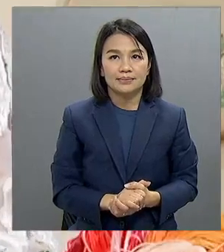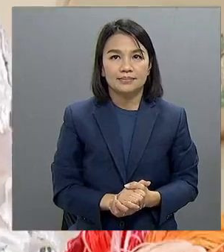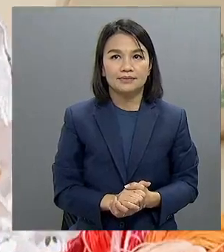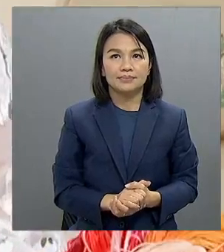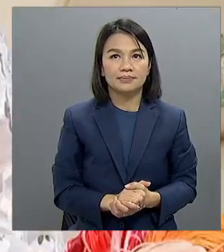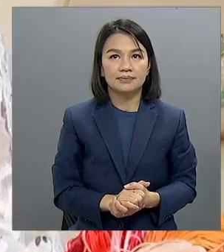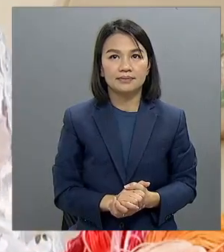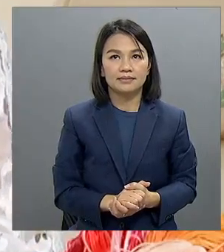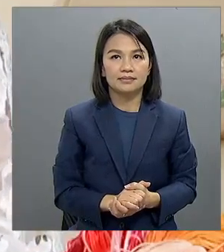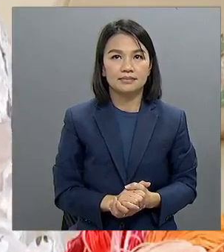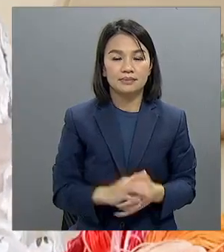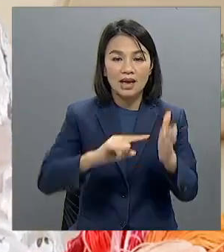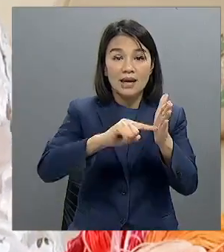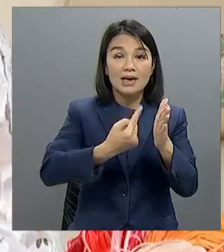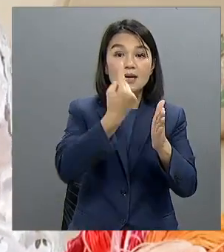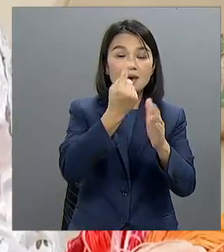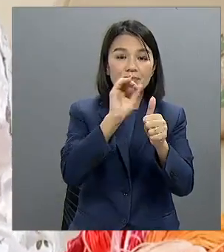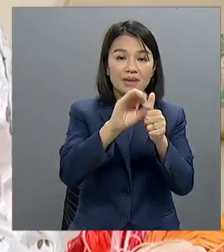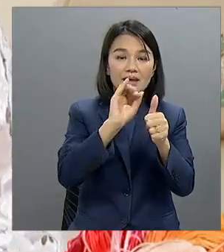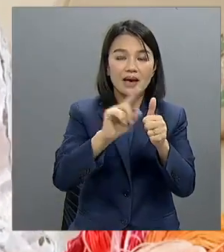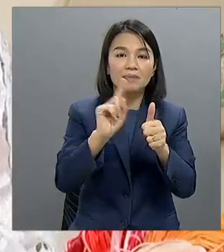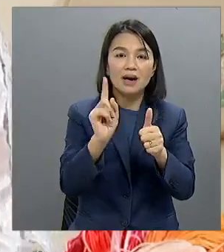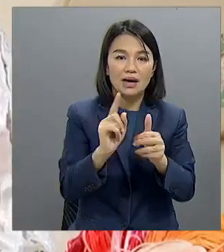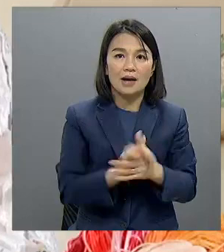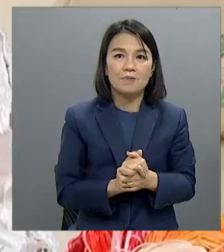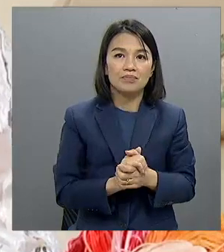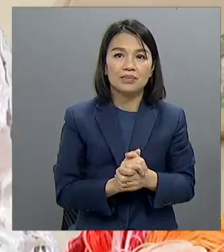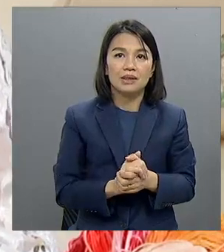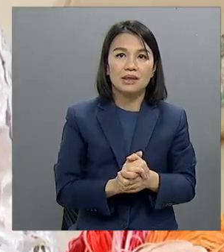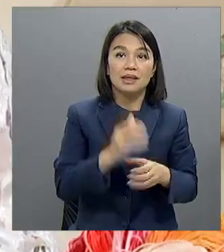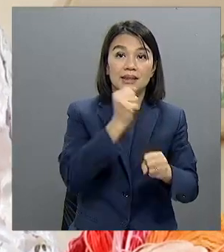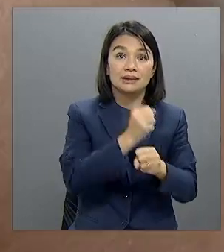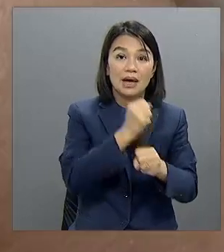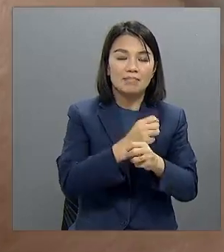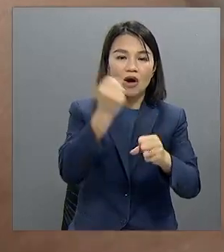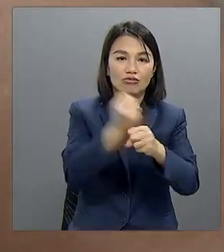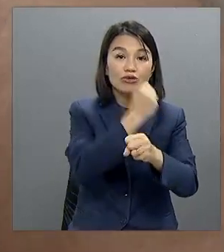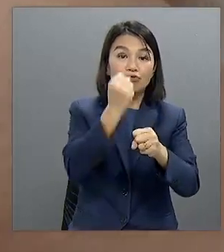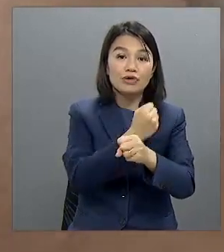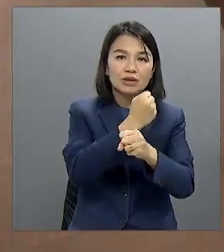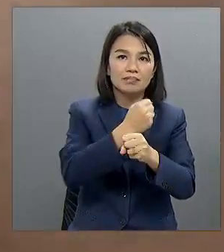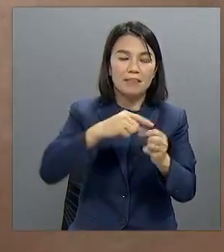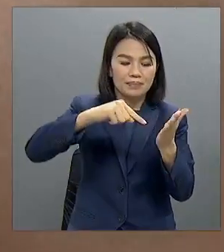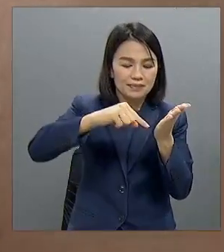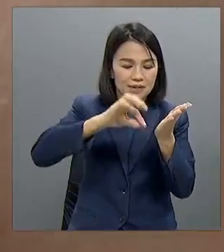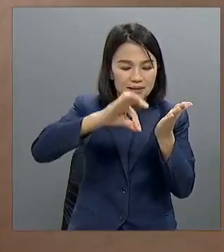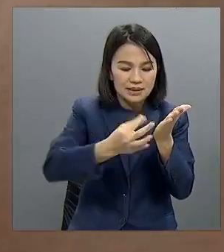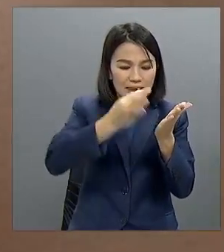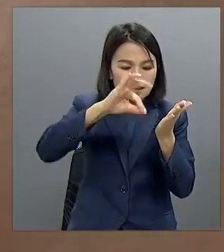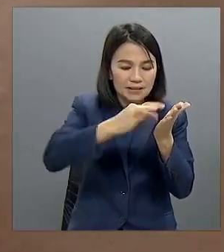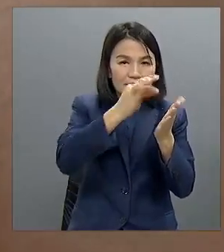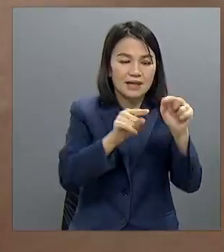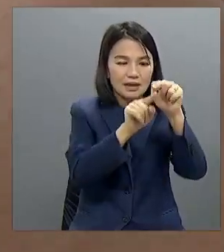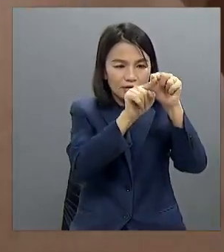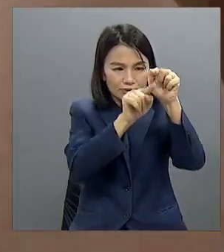เริ่มต้นแนะนำว่าทำเป็นลองฝึกเดินเส้นก่อนก็ได้ค่ะเดินเส้นจะเป็นพื้นฐานง่ายสุ